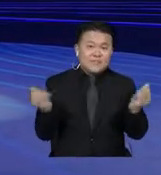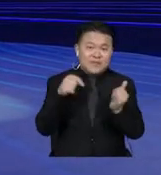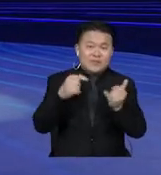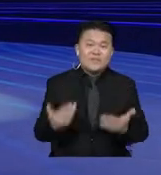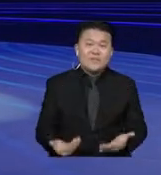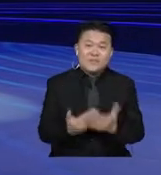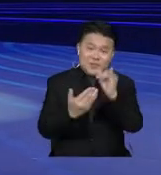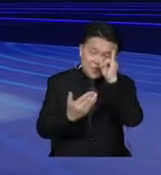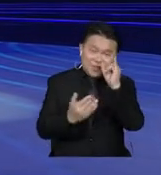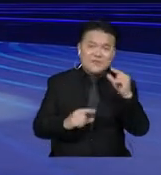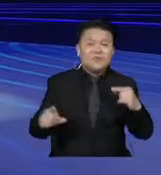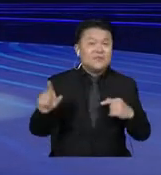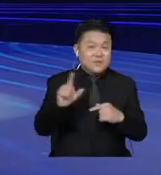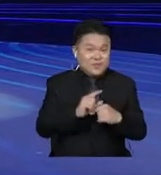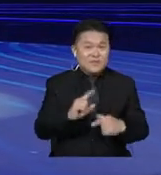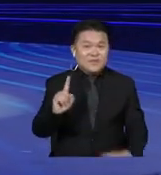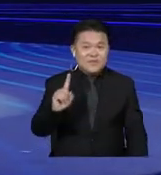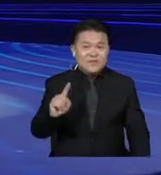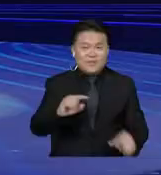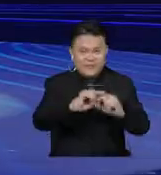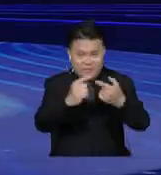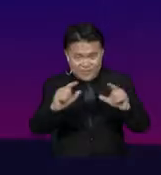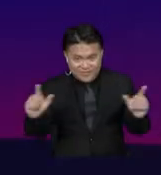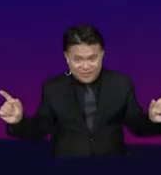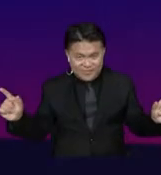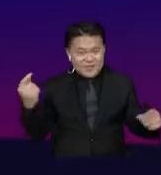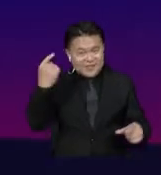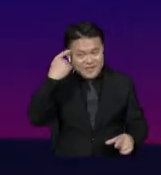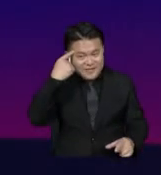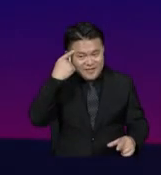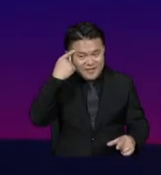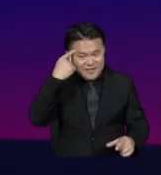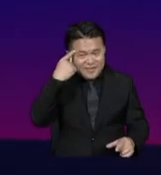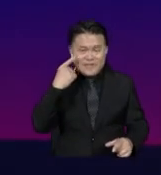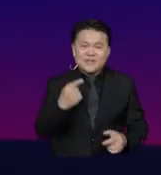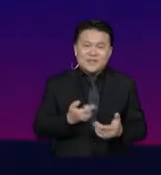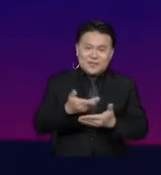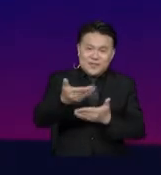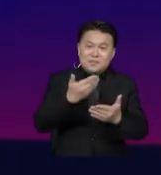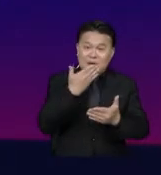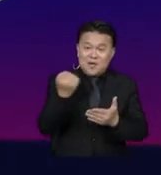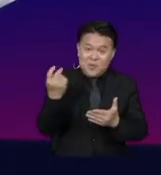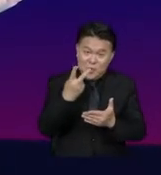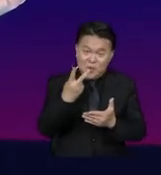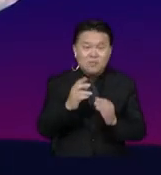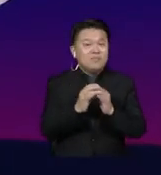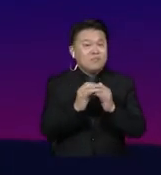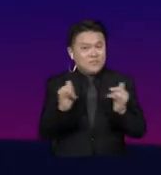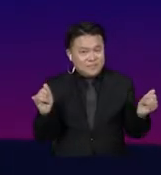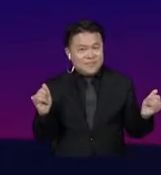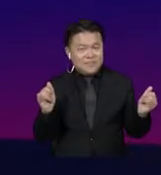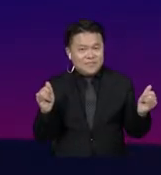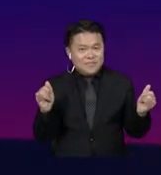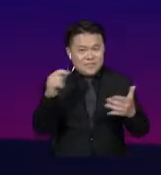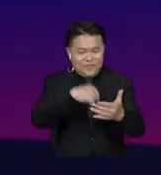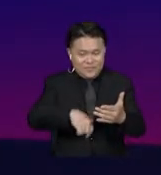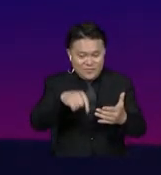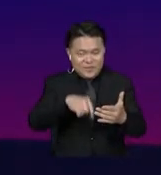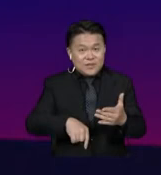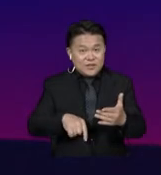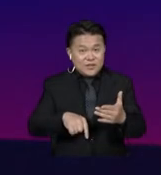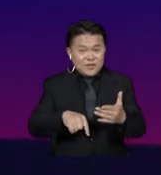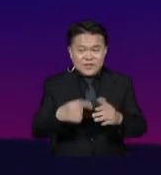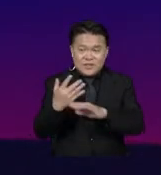you know, effectively celebrating any kind of differences as just human differences. 네.